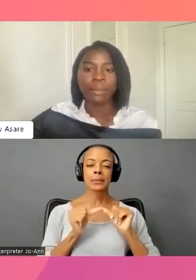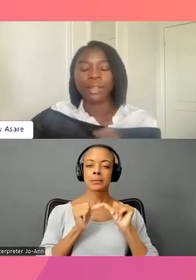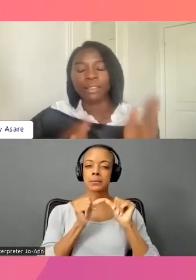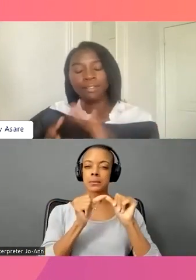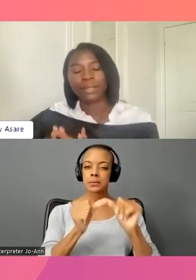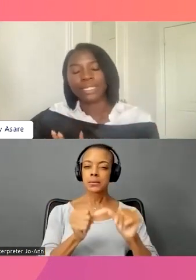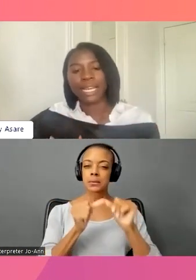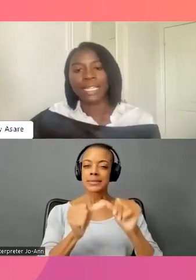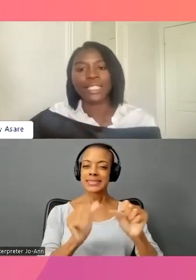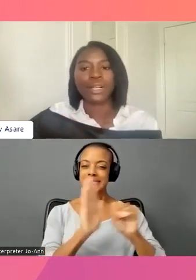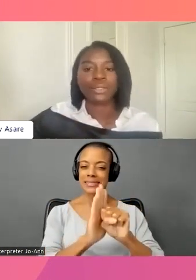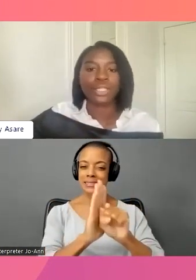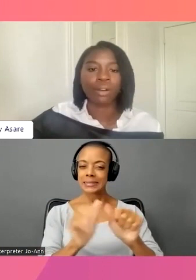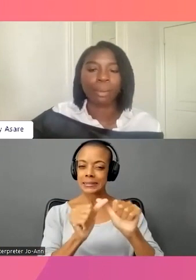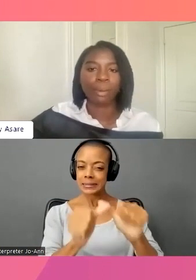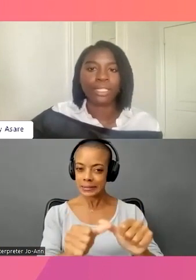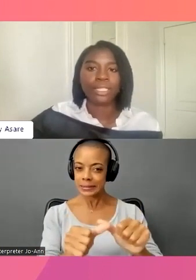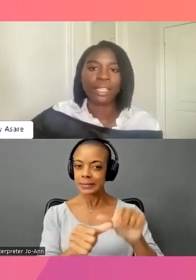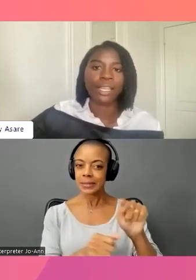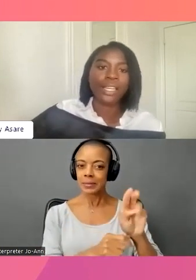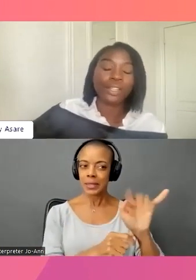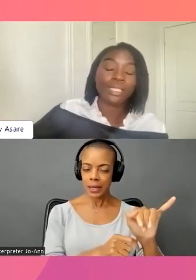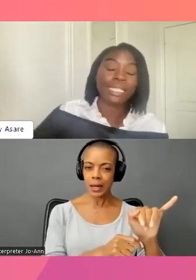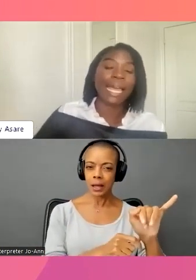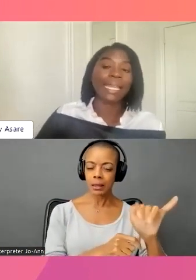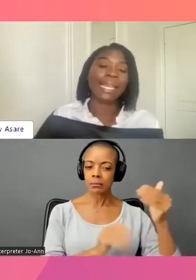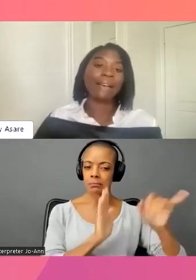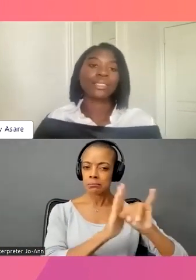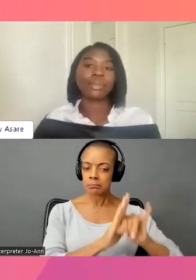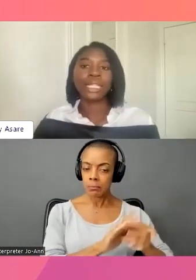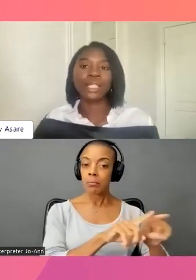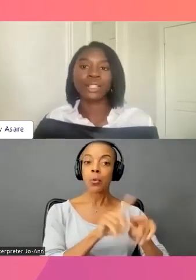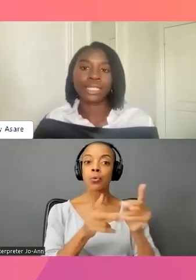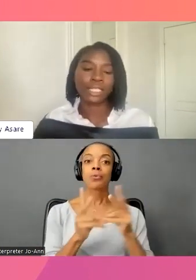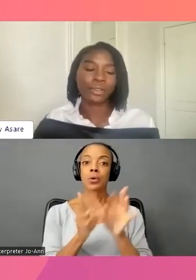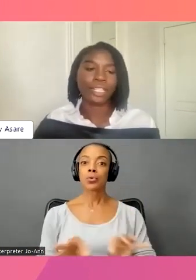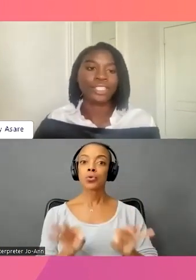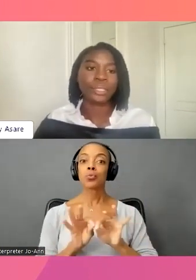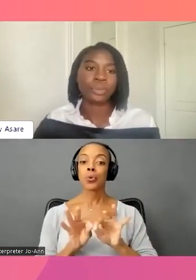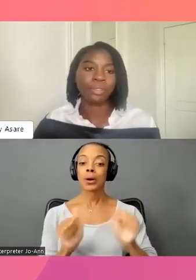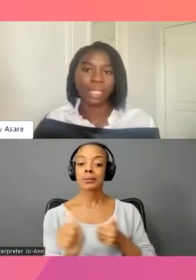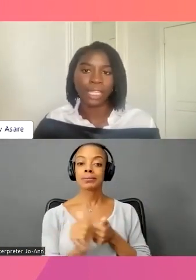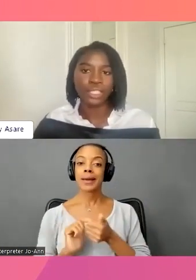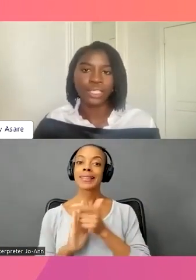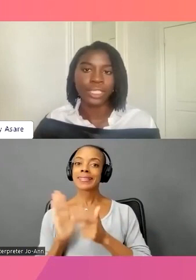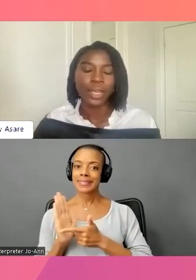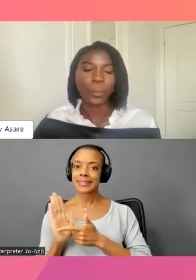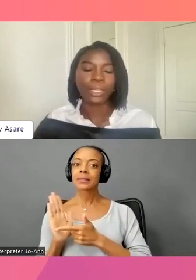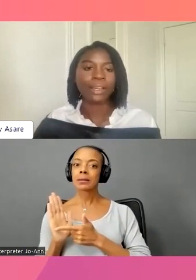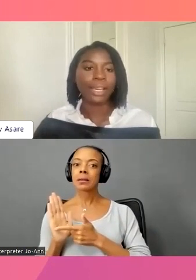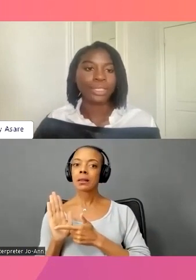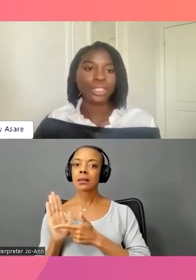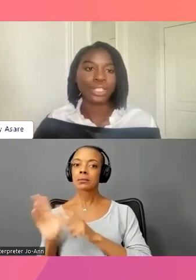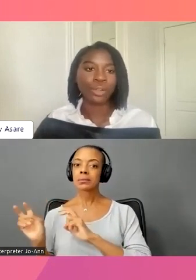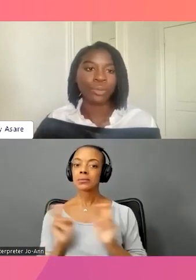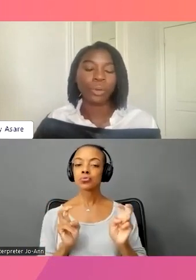ou persistants de traumatismes cérébraux, mais à l'envers de la médaille, il faut remarquer que cela aussi peut venir avec